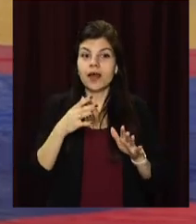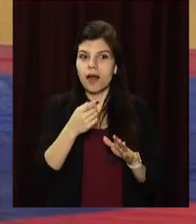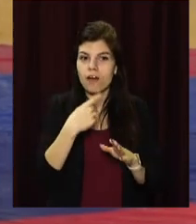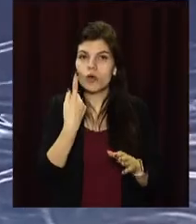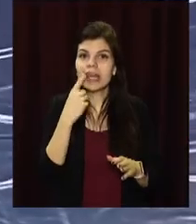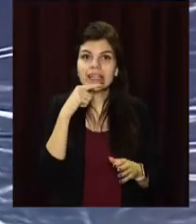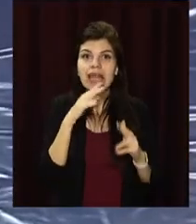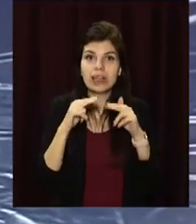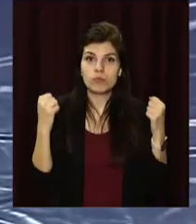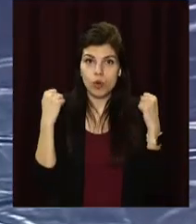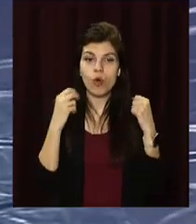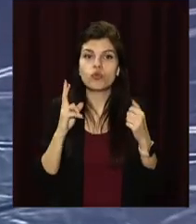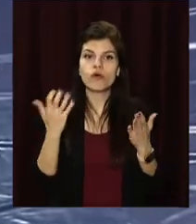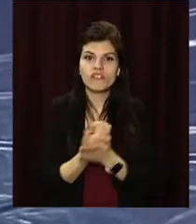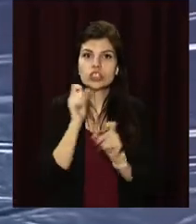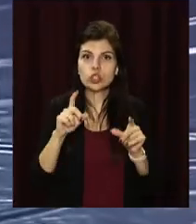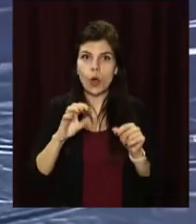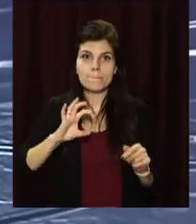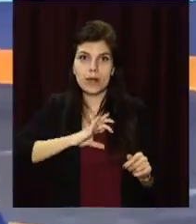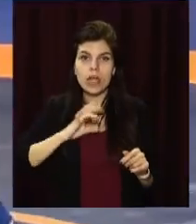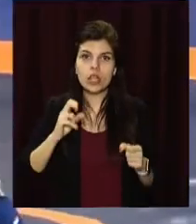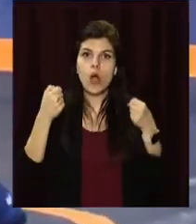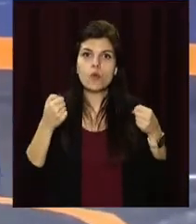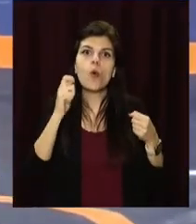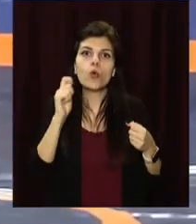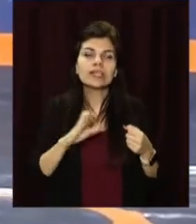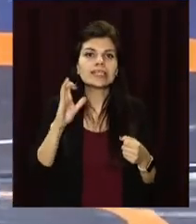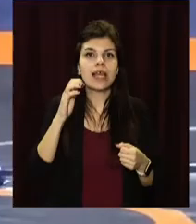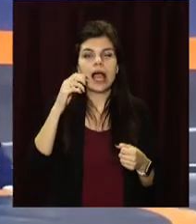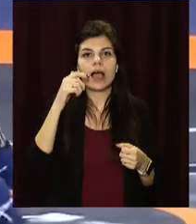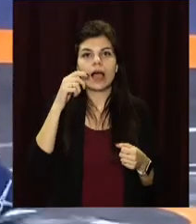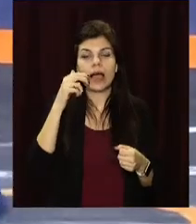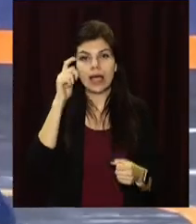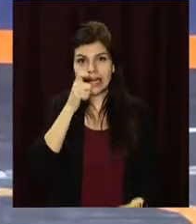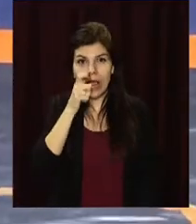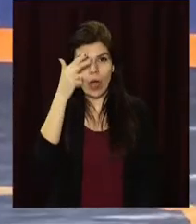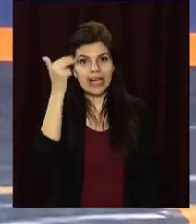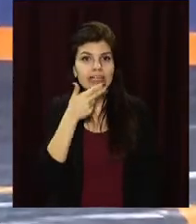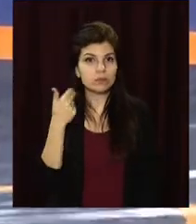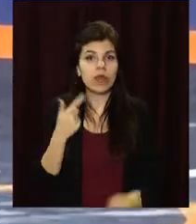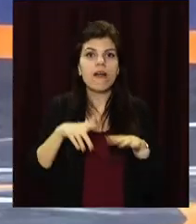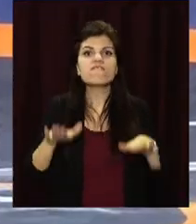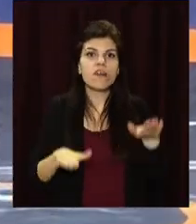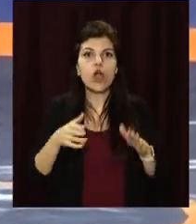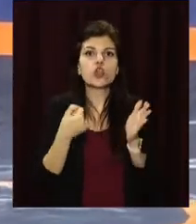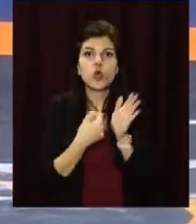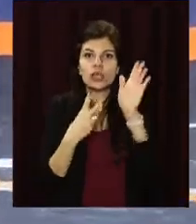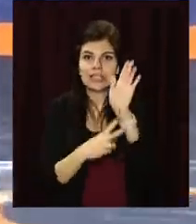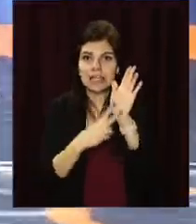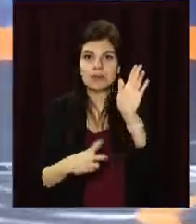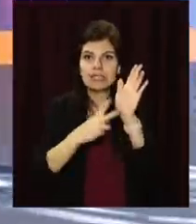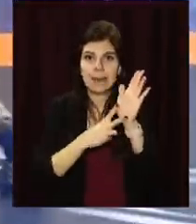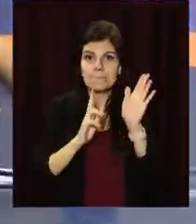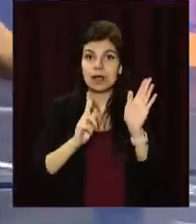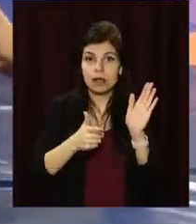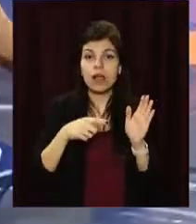збірній Дніпропетровщини, хто виграв золоту медаль на Кубку України з греко-римської боротьби. У фіналі вагової категорії до 77